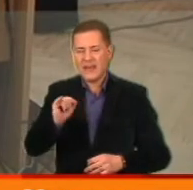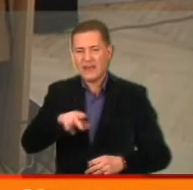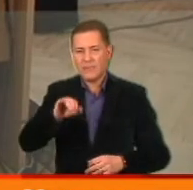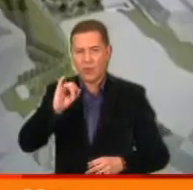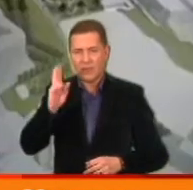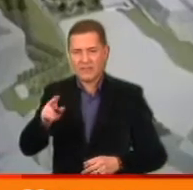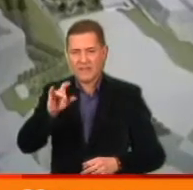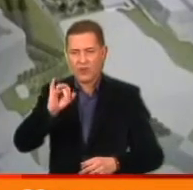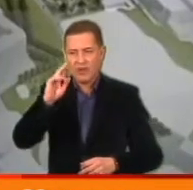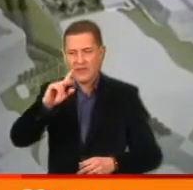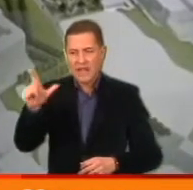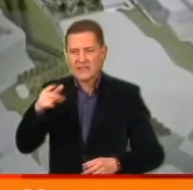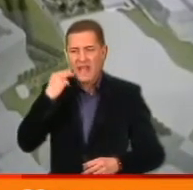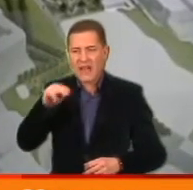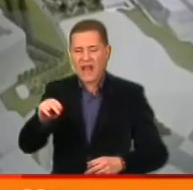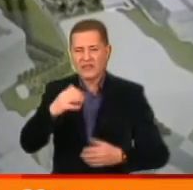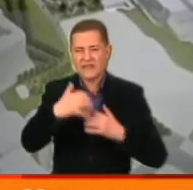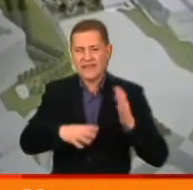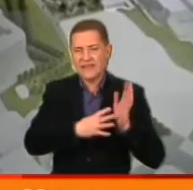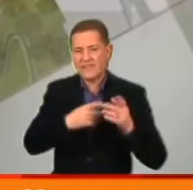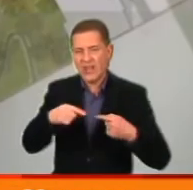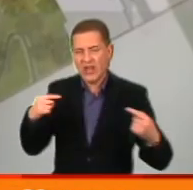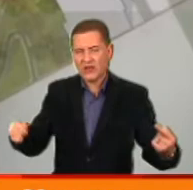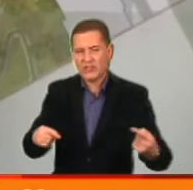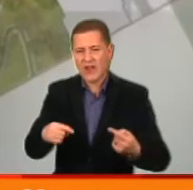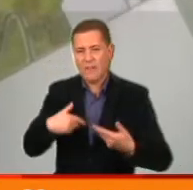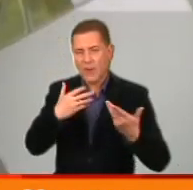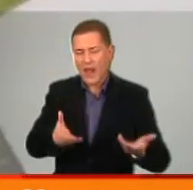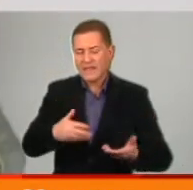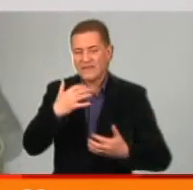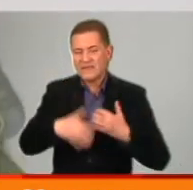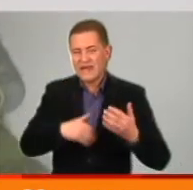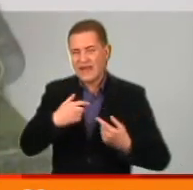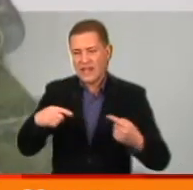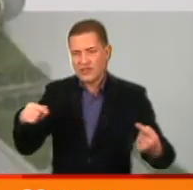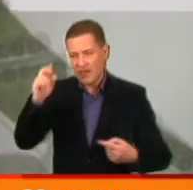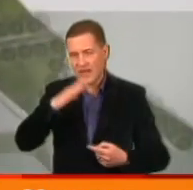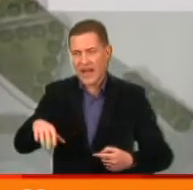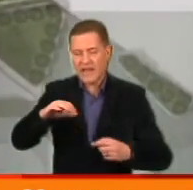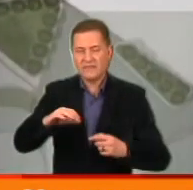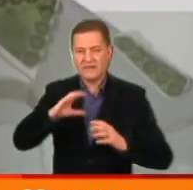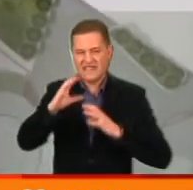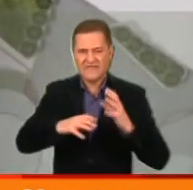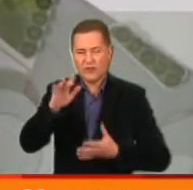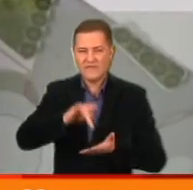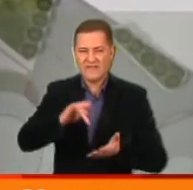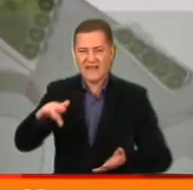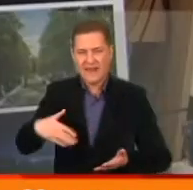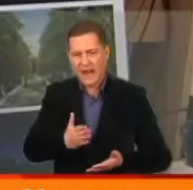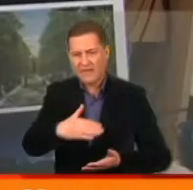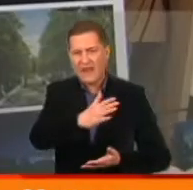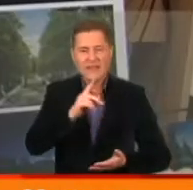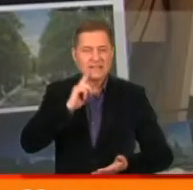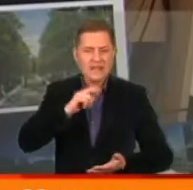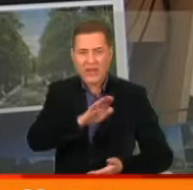Процик стала найкращою серед 9 інших проектів із різних країн світу. У центрі буде криволінійна зелена зона, яка